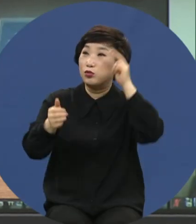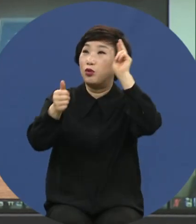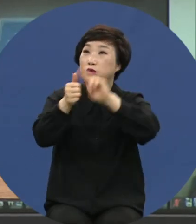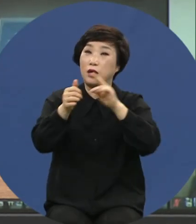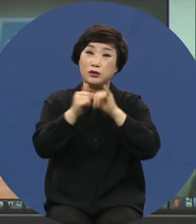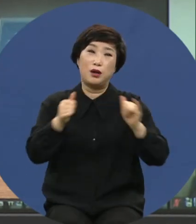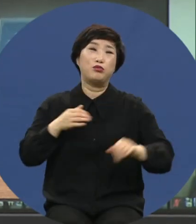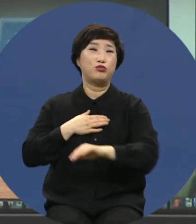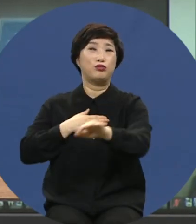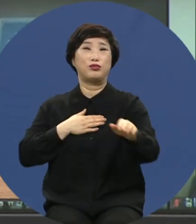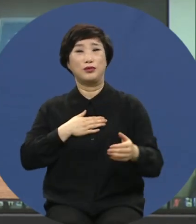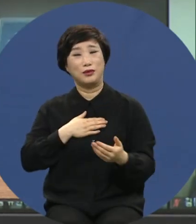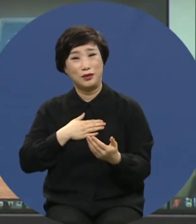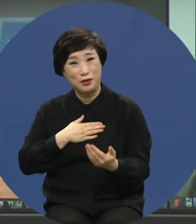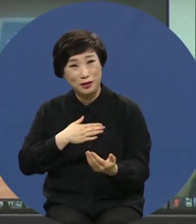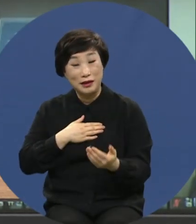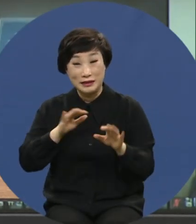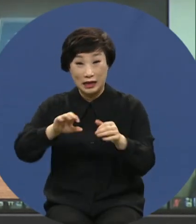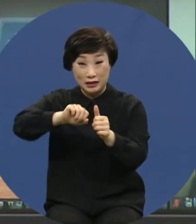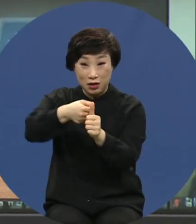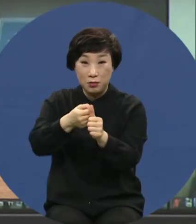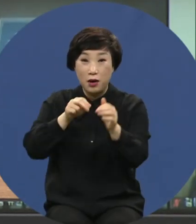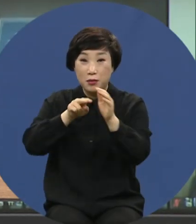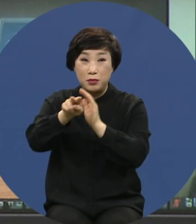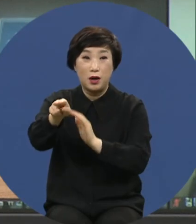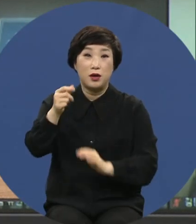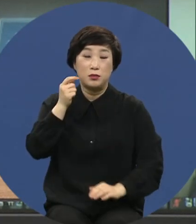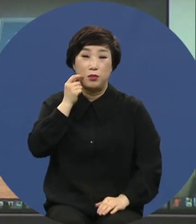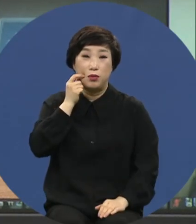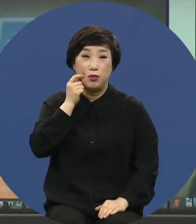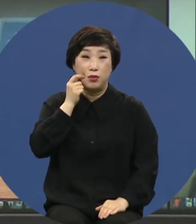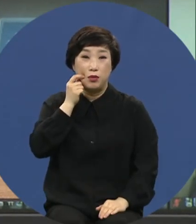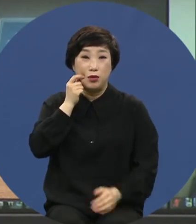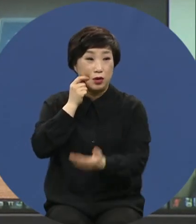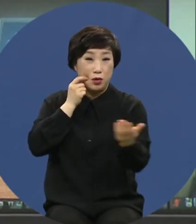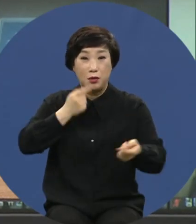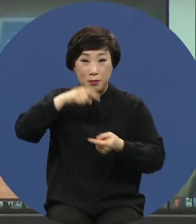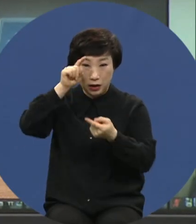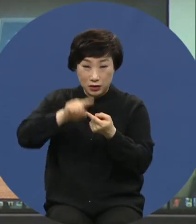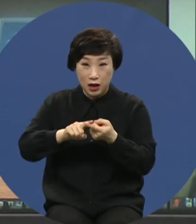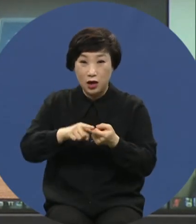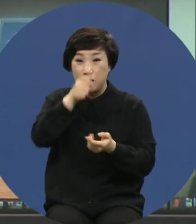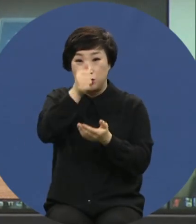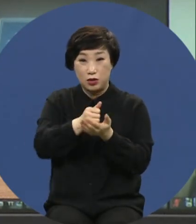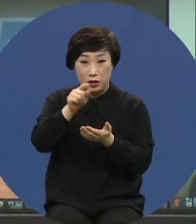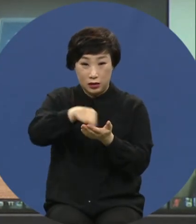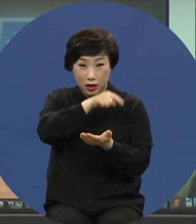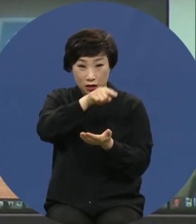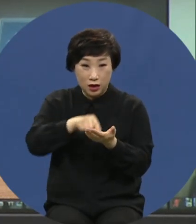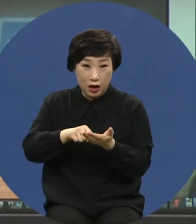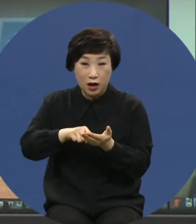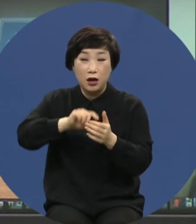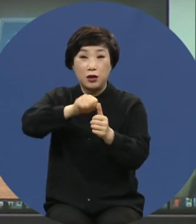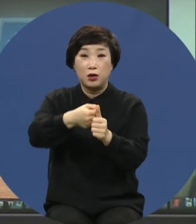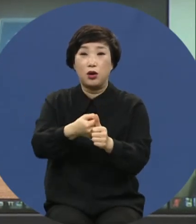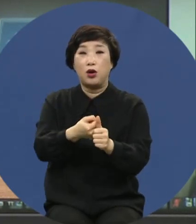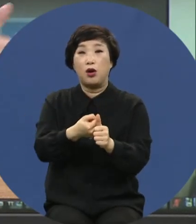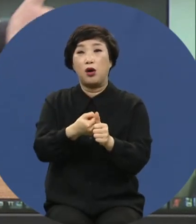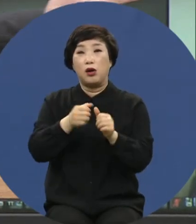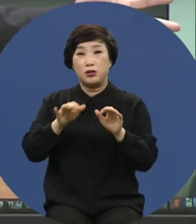도전한 자들이었으니 형벌을 피할 수 없이 마땅한 죄값으로 처벌을